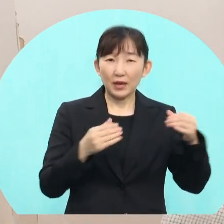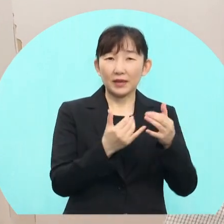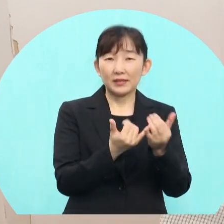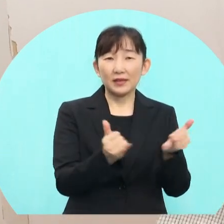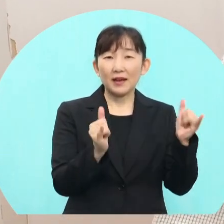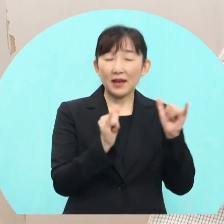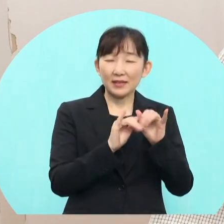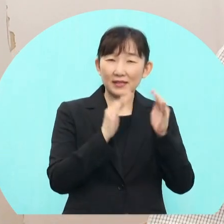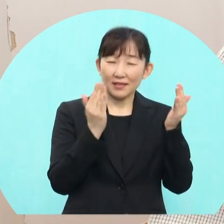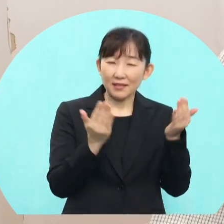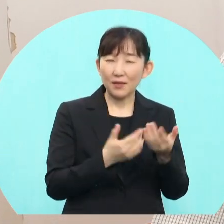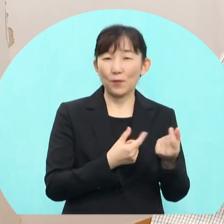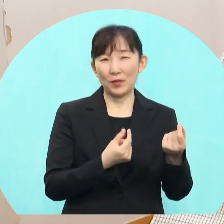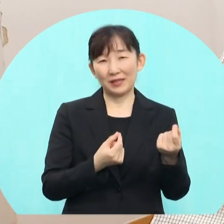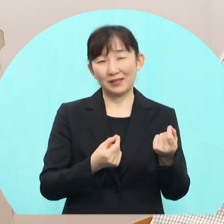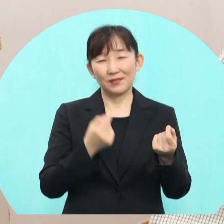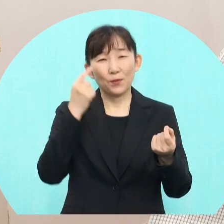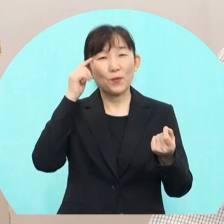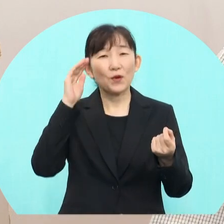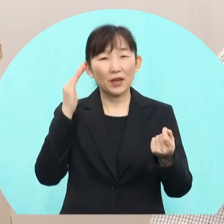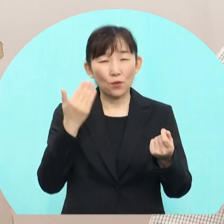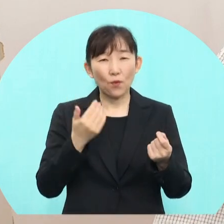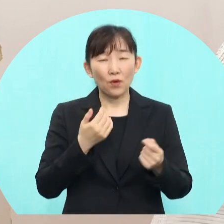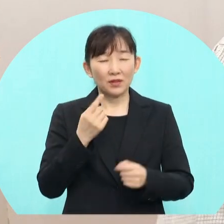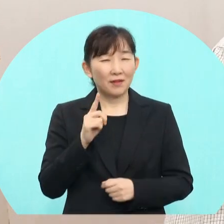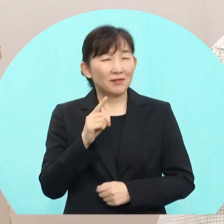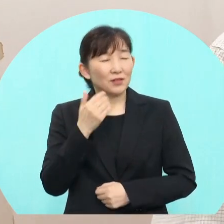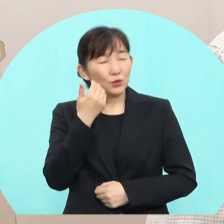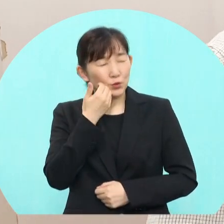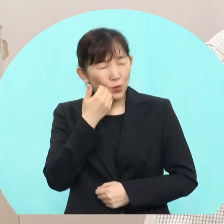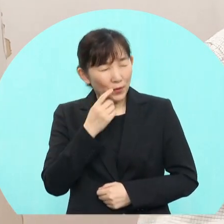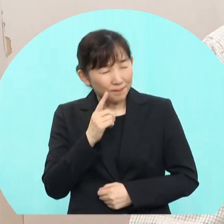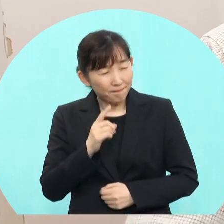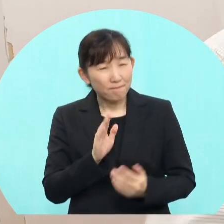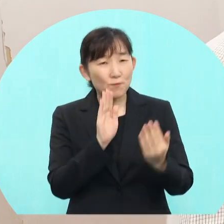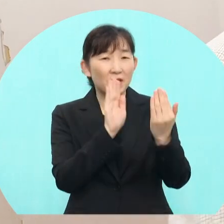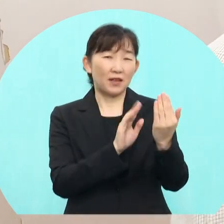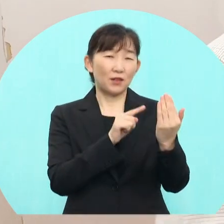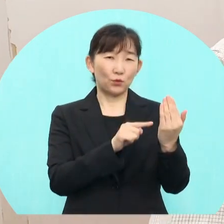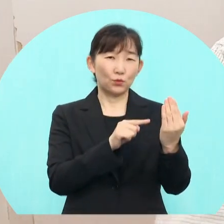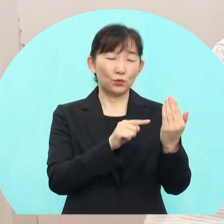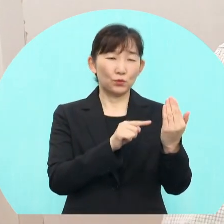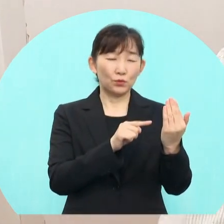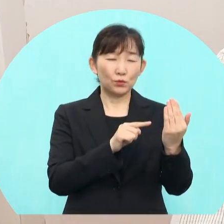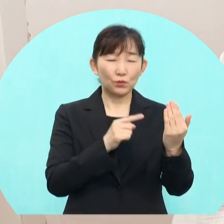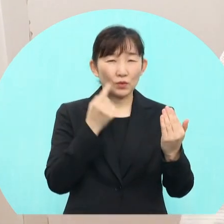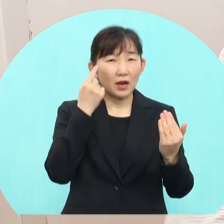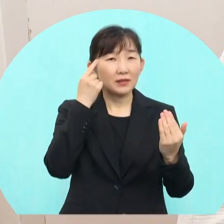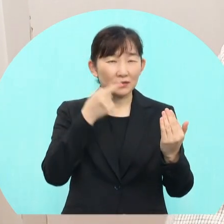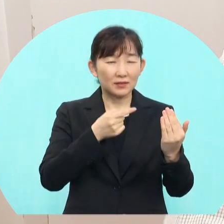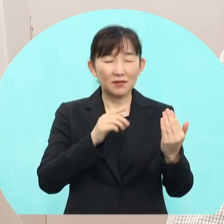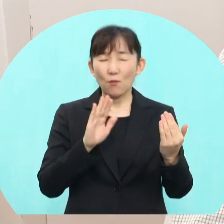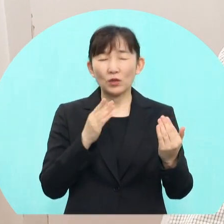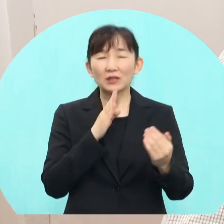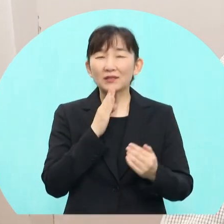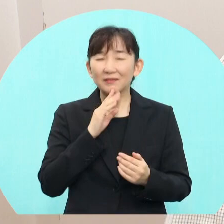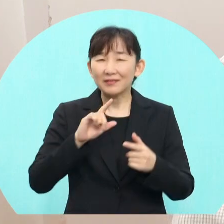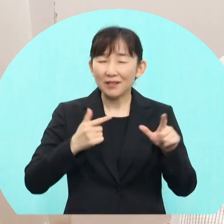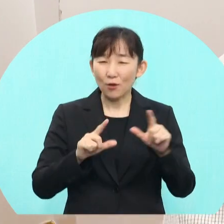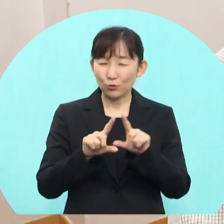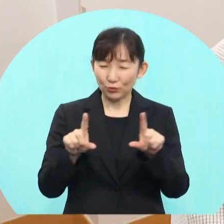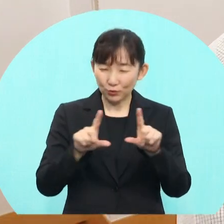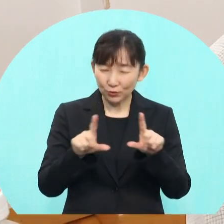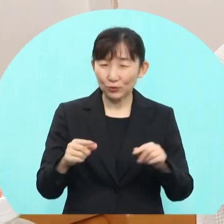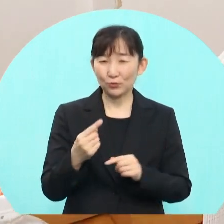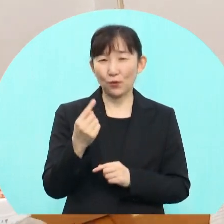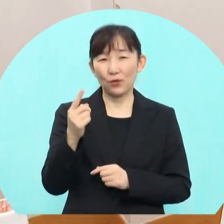ませんけども、すごいものとして向き合ってる世の中は、でも実際はそうじゃない、普通の人と向